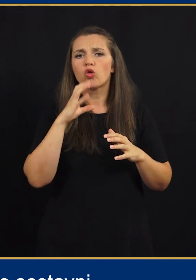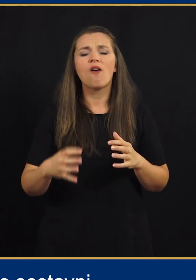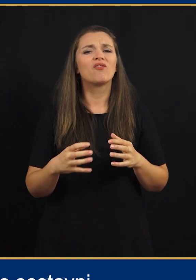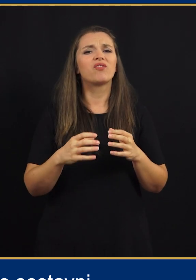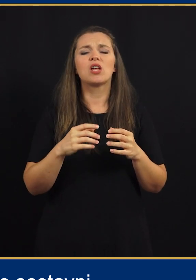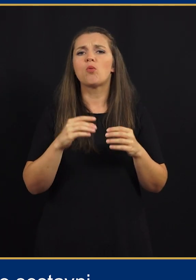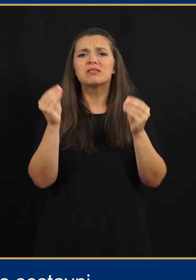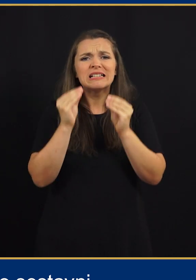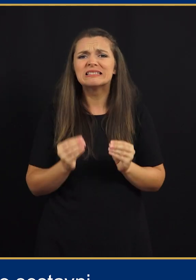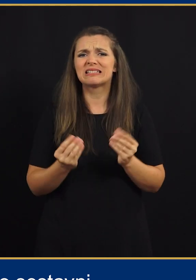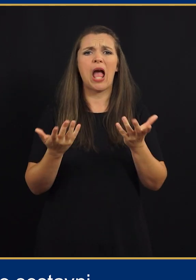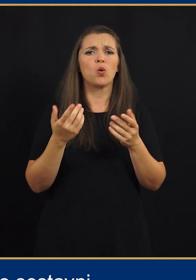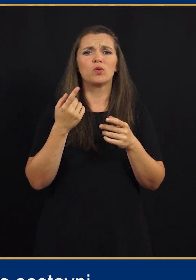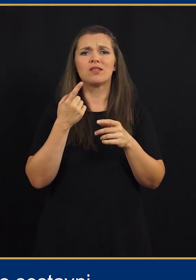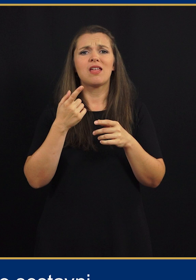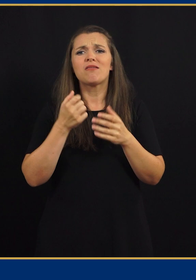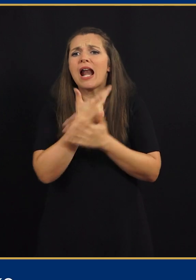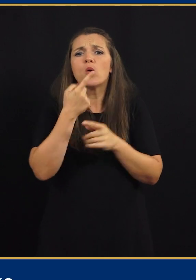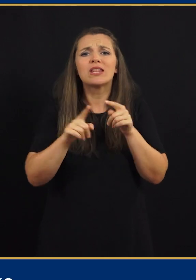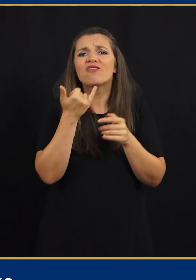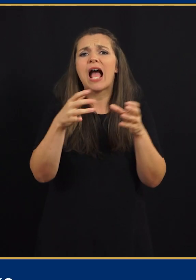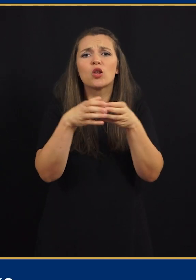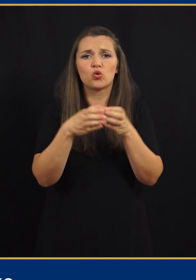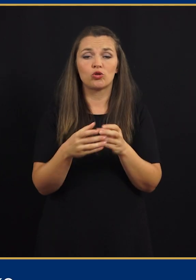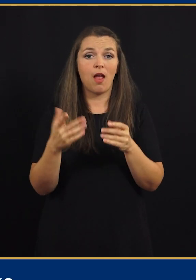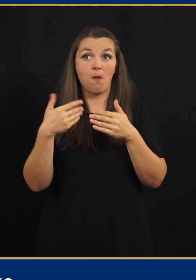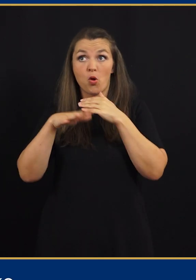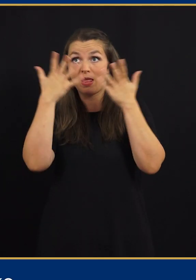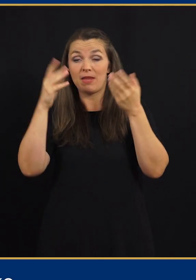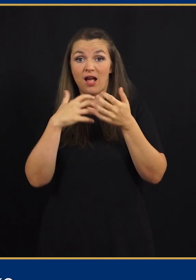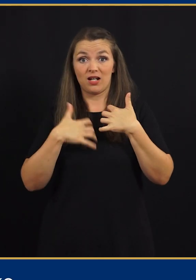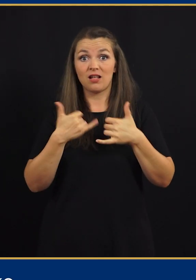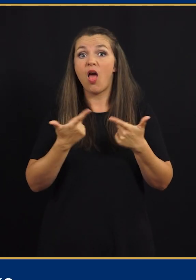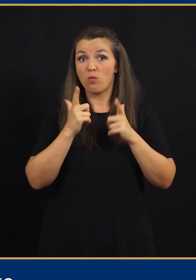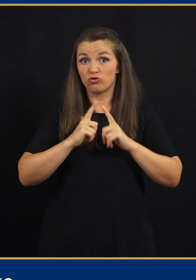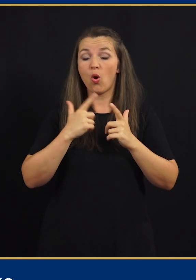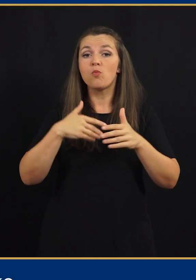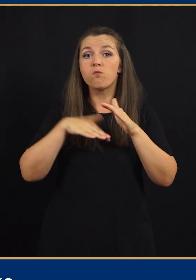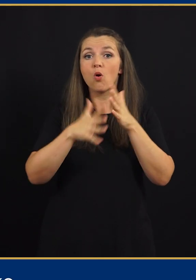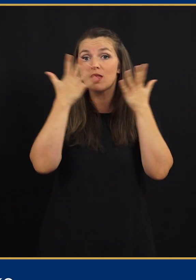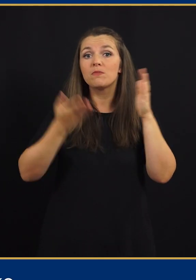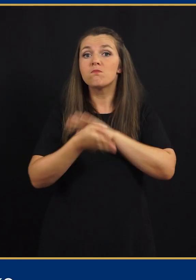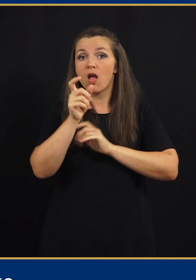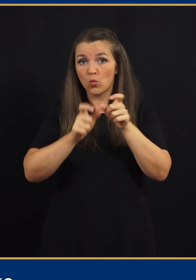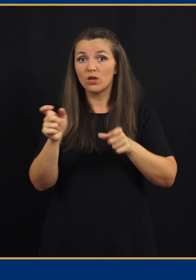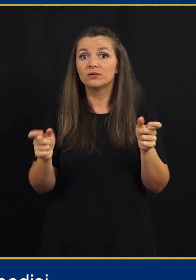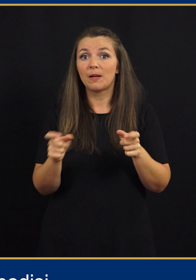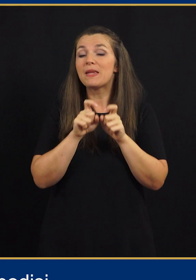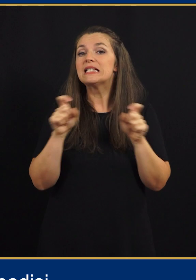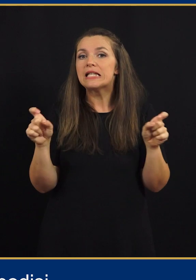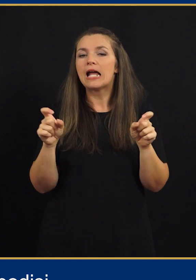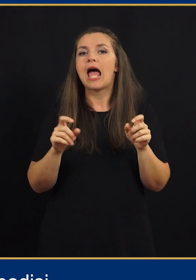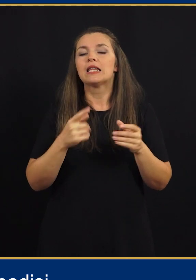pravzaprav naravni del vsake družbe. Spričo podnebne krize lahko pričakujemo valove podnebnih beguncev.